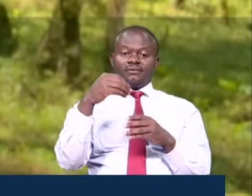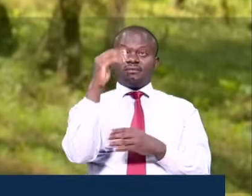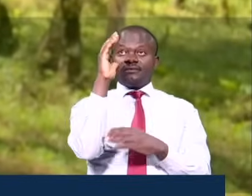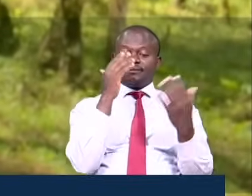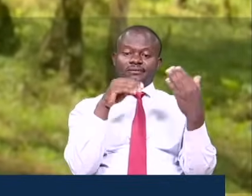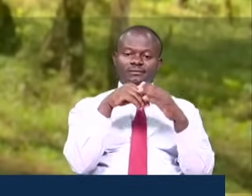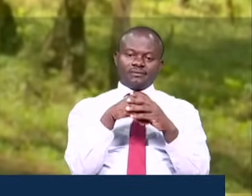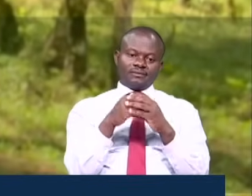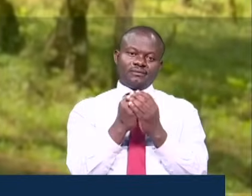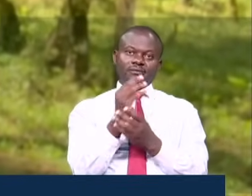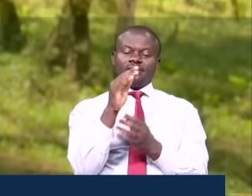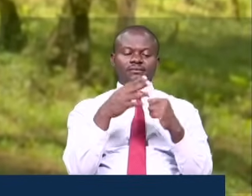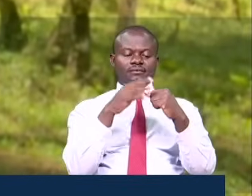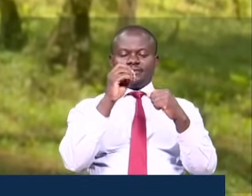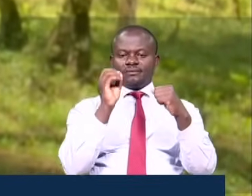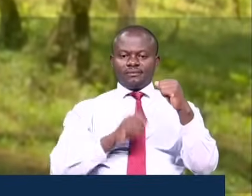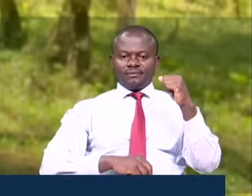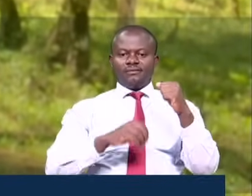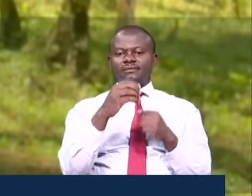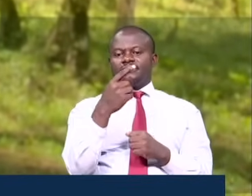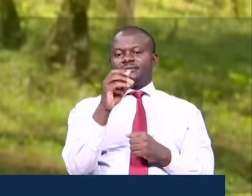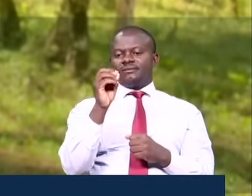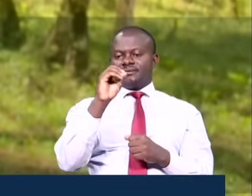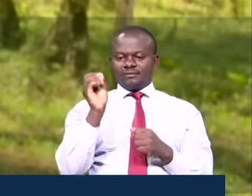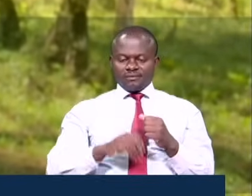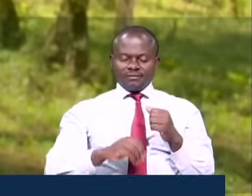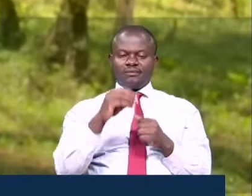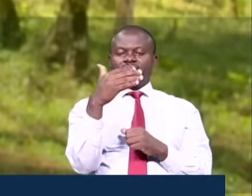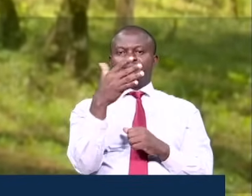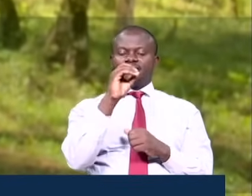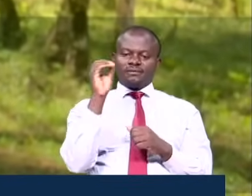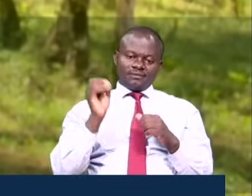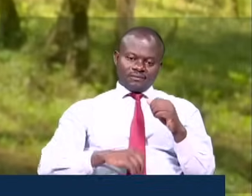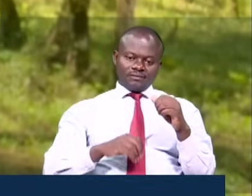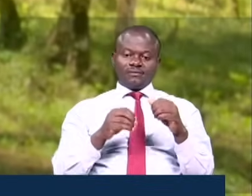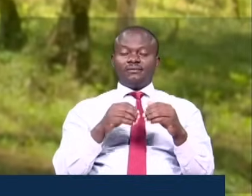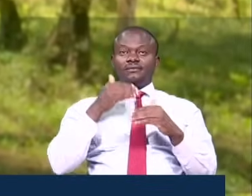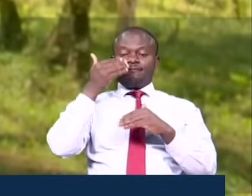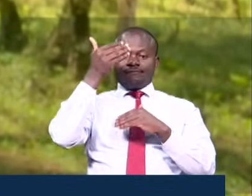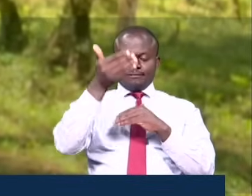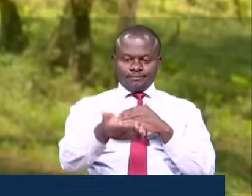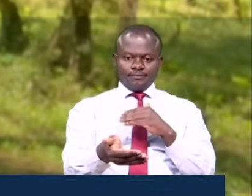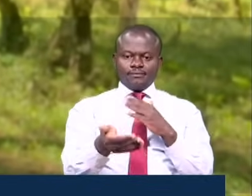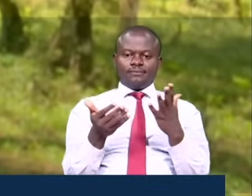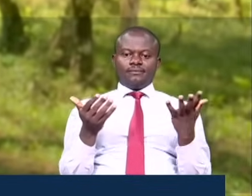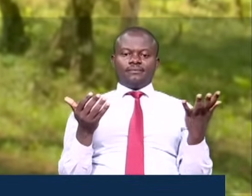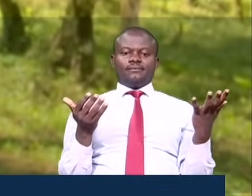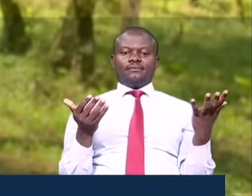kumeraho 90%, hashobora kumera 100%, hashobora kumera 50%, bityo noneho